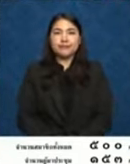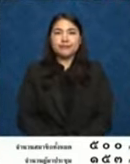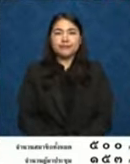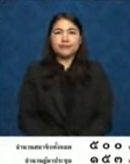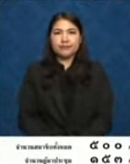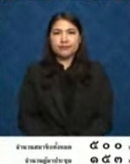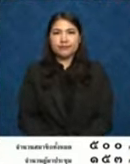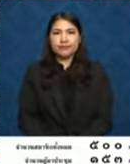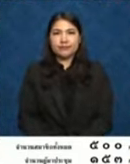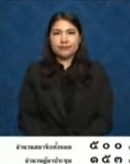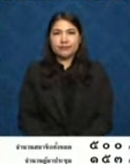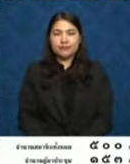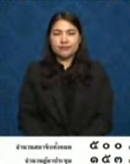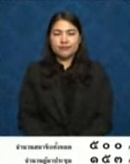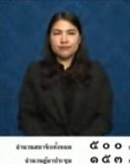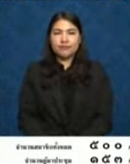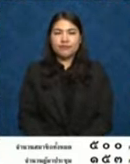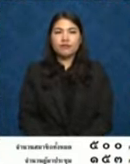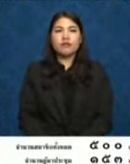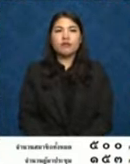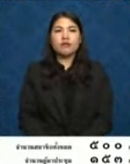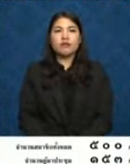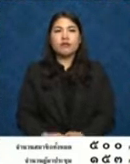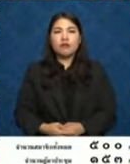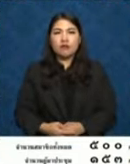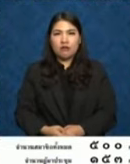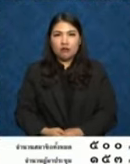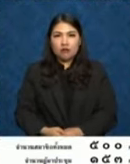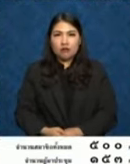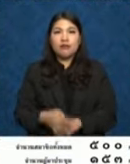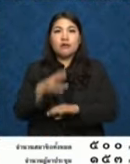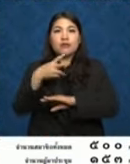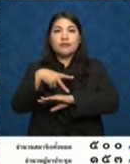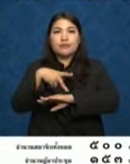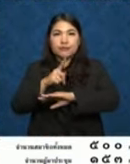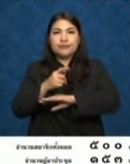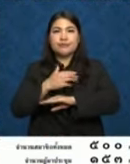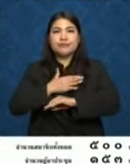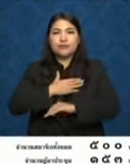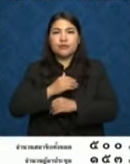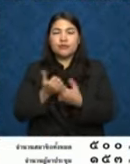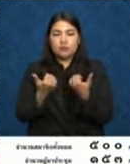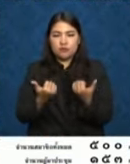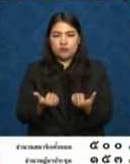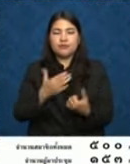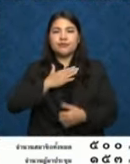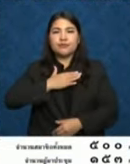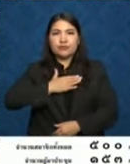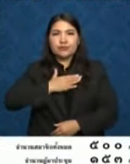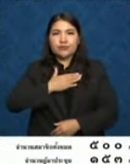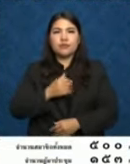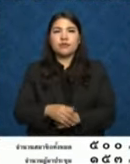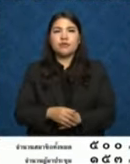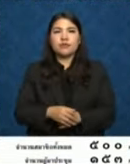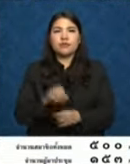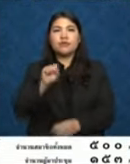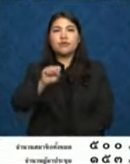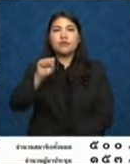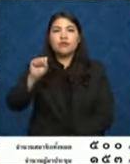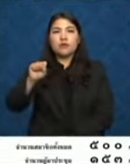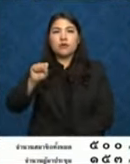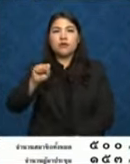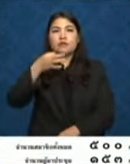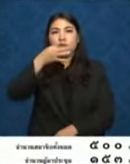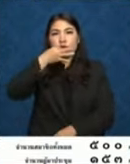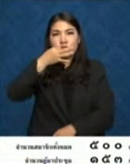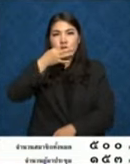ท่านศิรสิทธิ์สงนุ้ยครับ เรียนท่านประธานที่เคารพกับผมศิรสิทธิ์สงนุ้ยสมาชิกสภาผู้แทนราษฎรจังหวัดสมุทรสาครเขต3